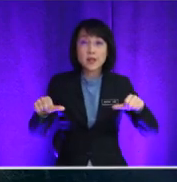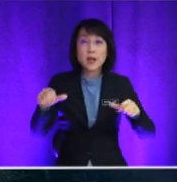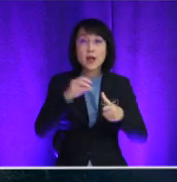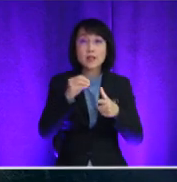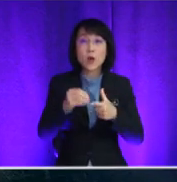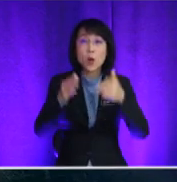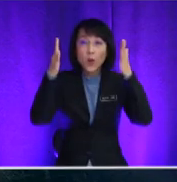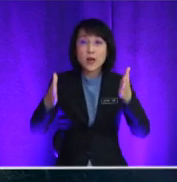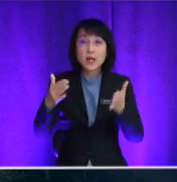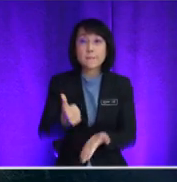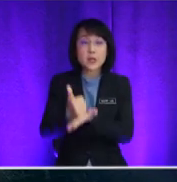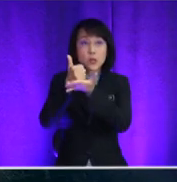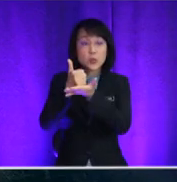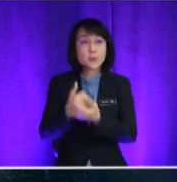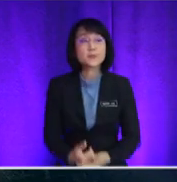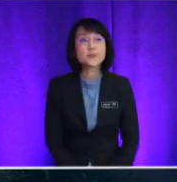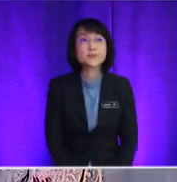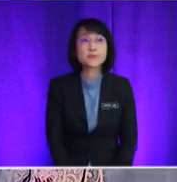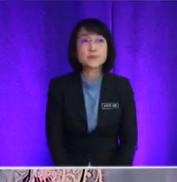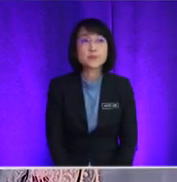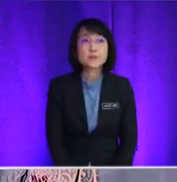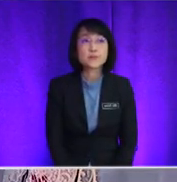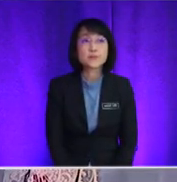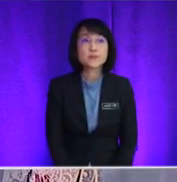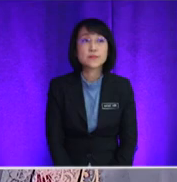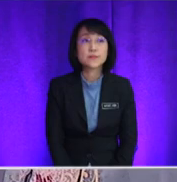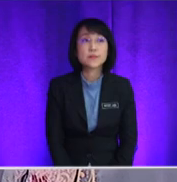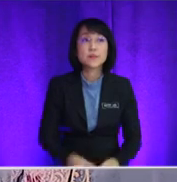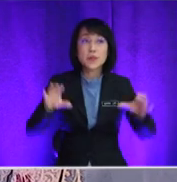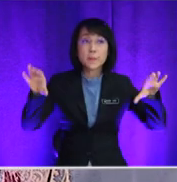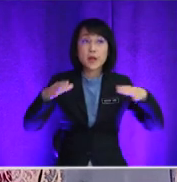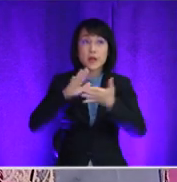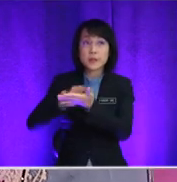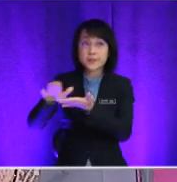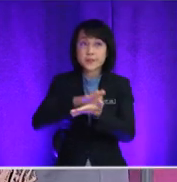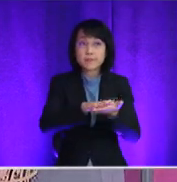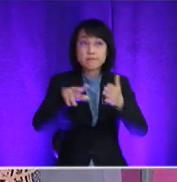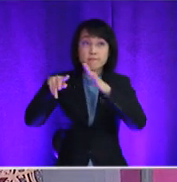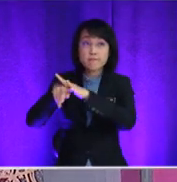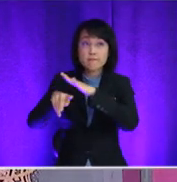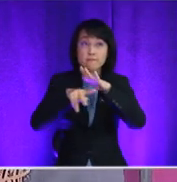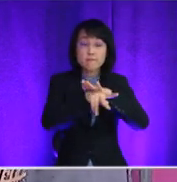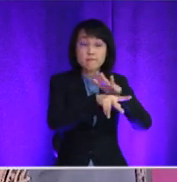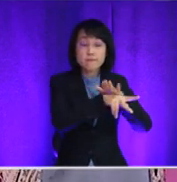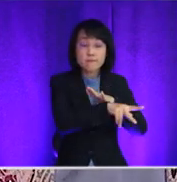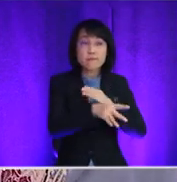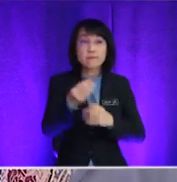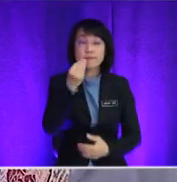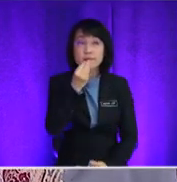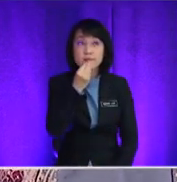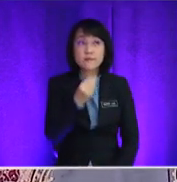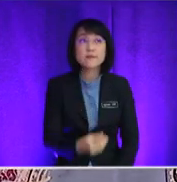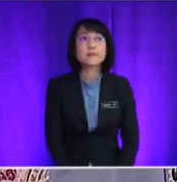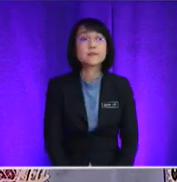sanitasi kita ini ya apa yang perlu dilakukan oleh Pak pihak pengendali makanan atau